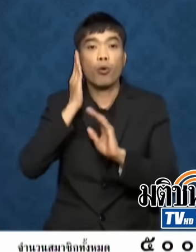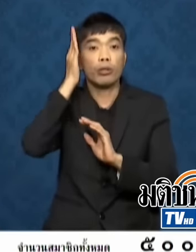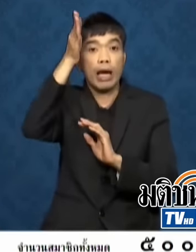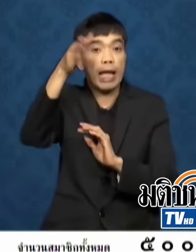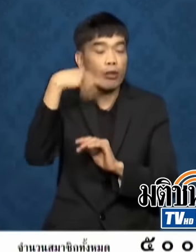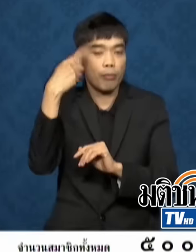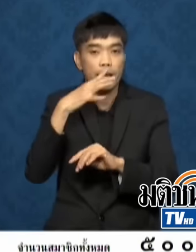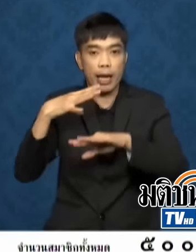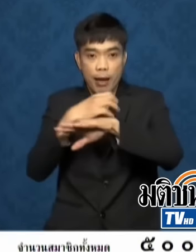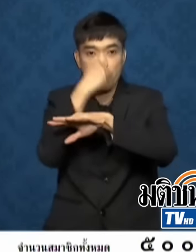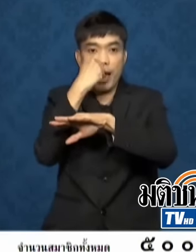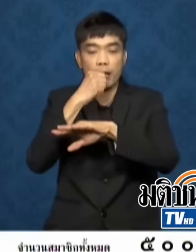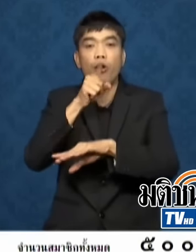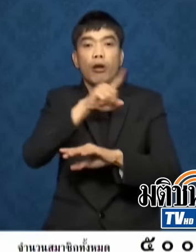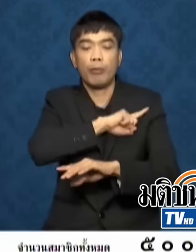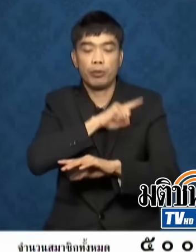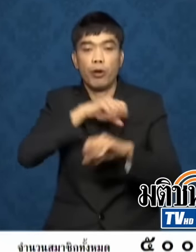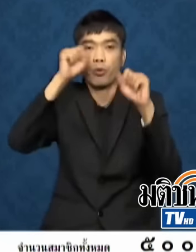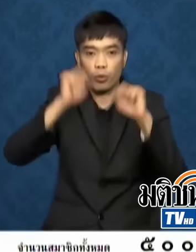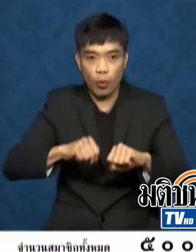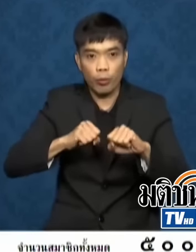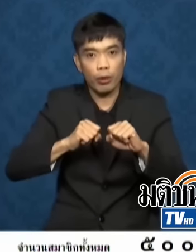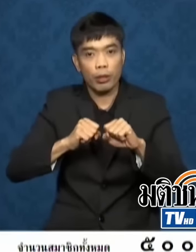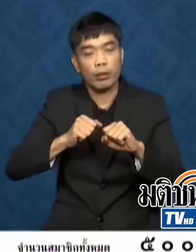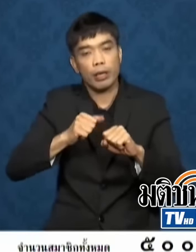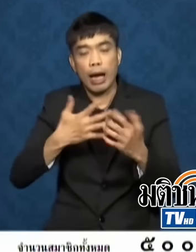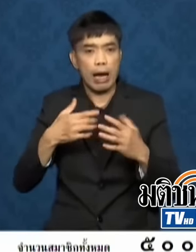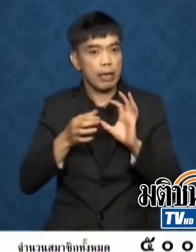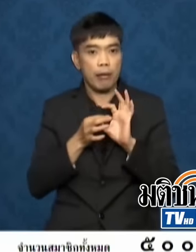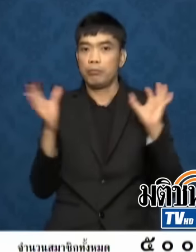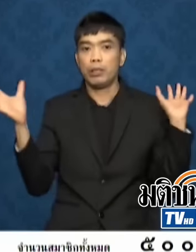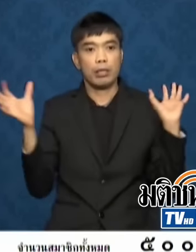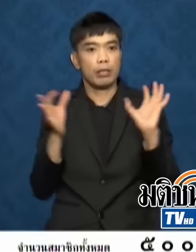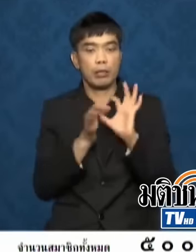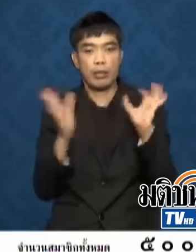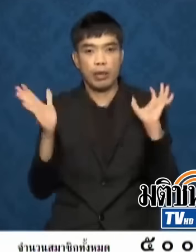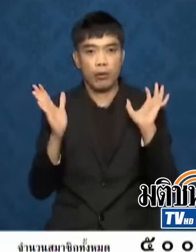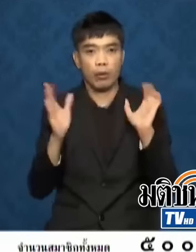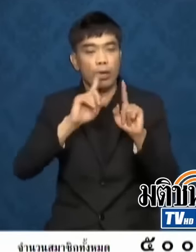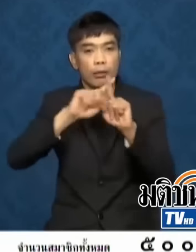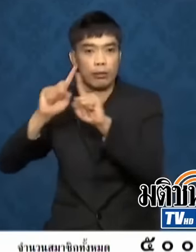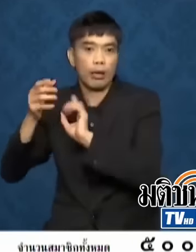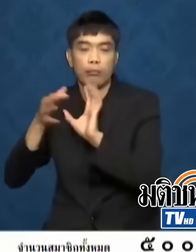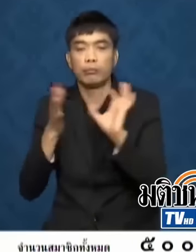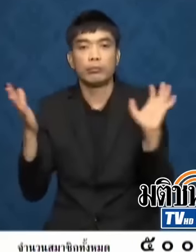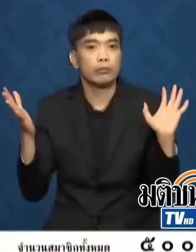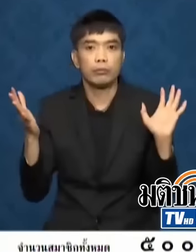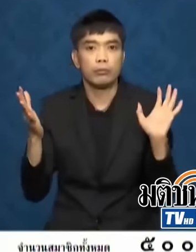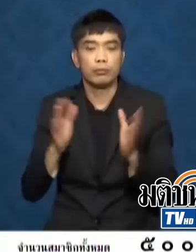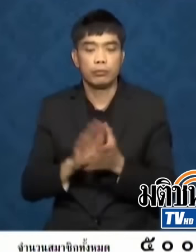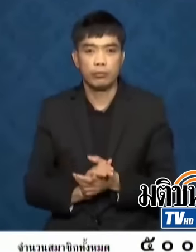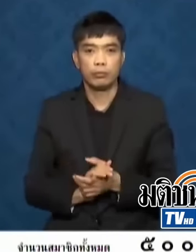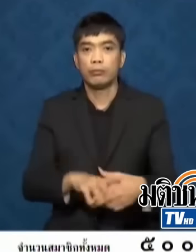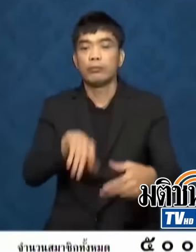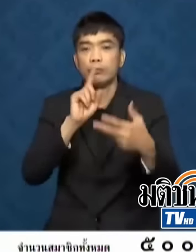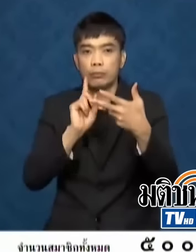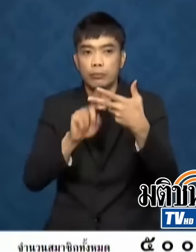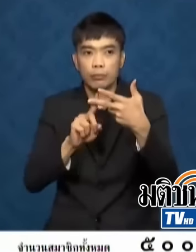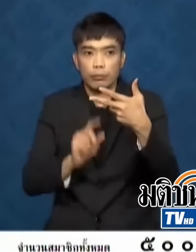ผู้พิจารณาซึ่งผมเองก็ไม่ได้เกี่ยวข้องกับเรื่องดังกล่าวแต่ประการใดครับประการที่3ครับท่านประธาน